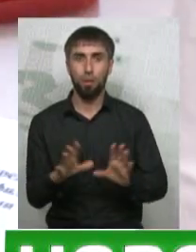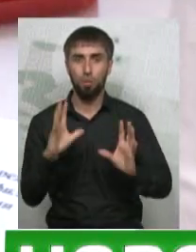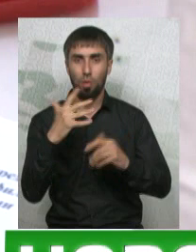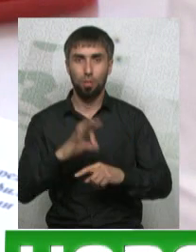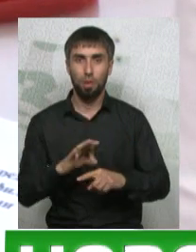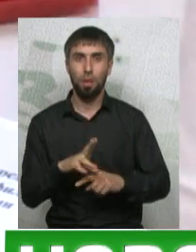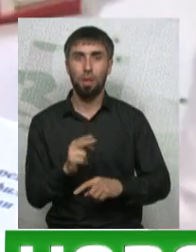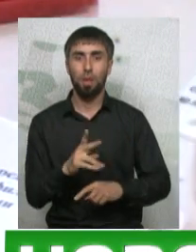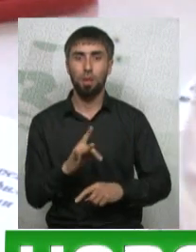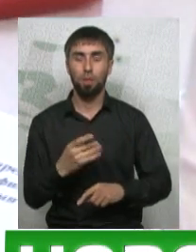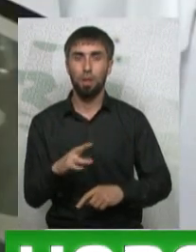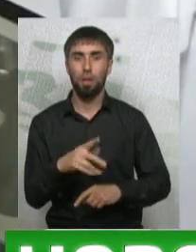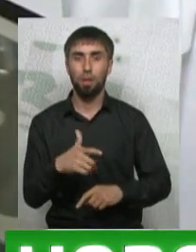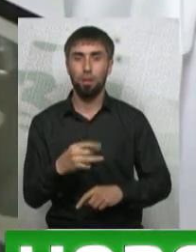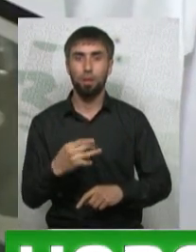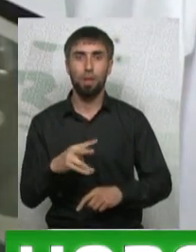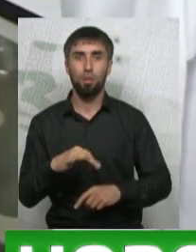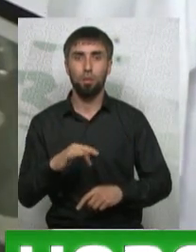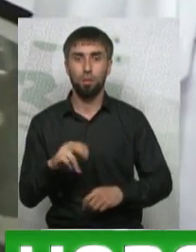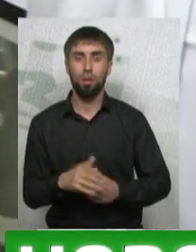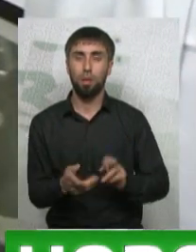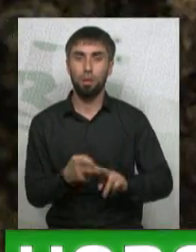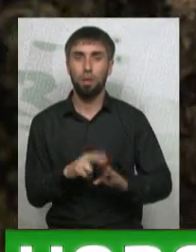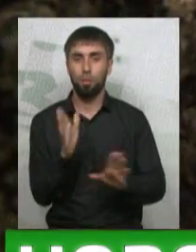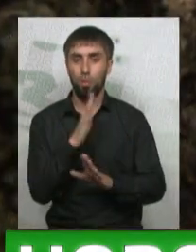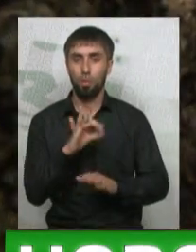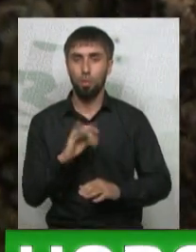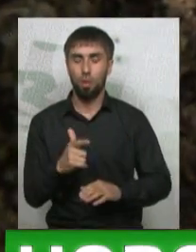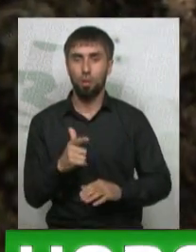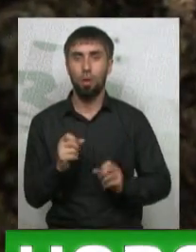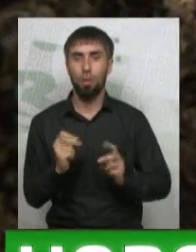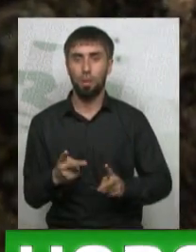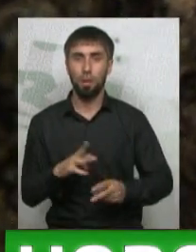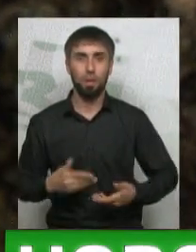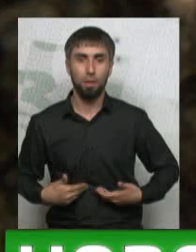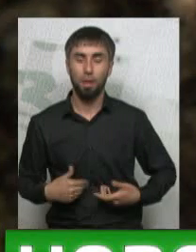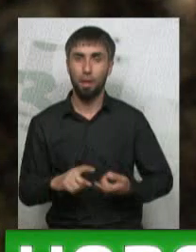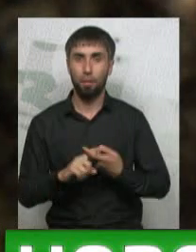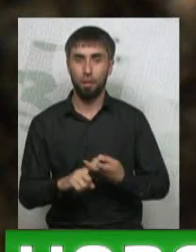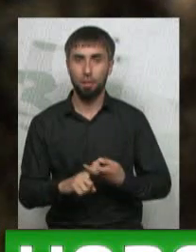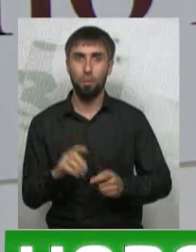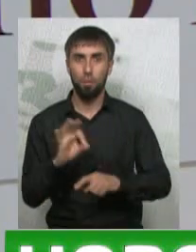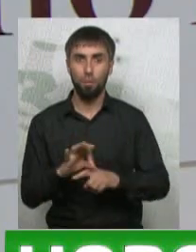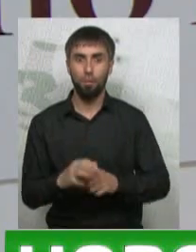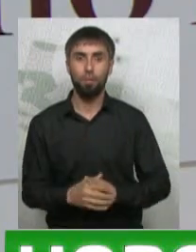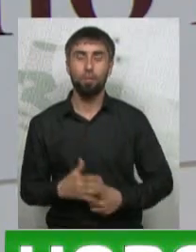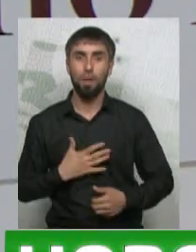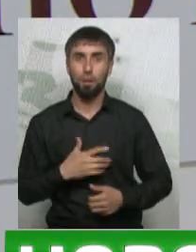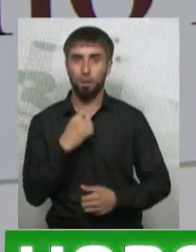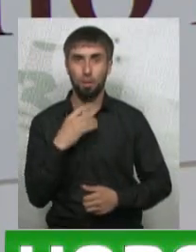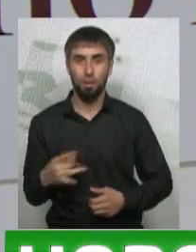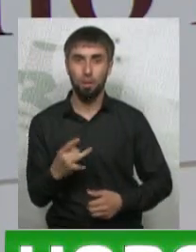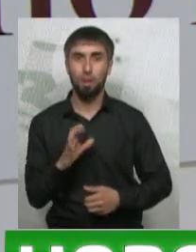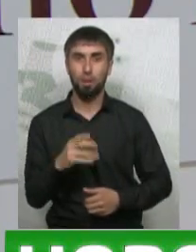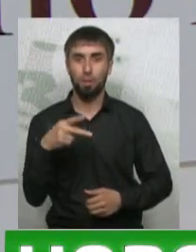серьезной болезни, как крымская геморрагическая лихорадка. Это природно-очаговая и опасная для жизни инфекционная болезнь. В нашей республике